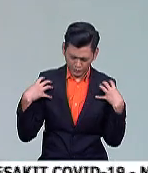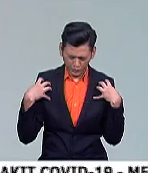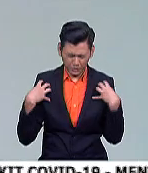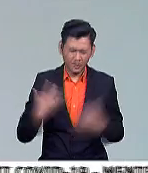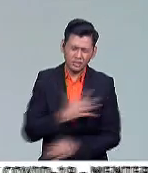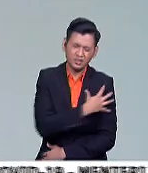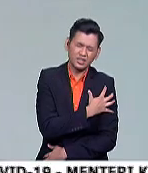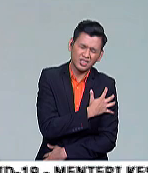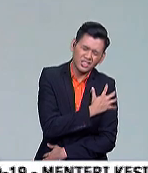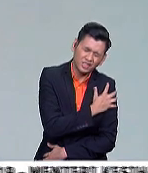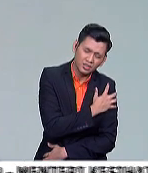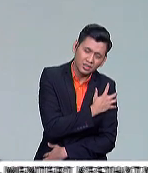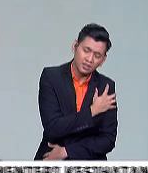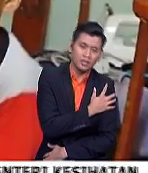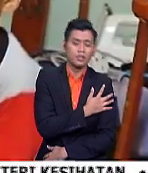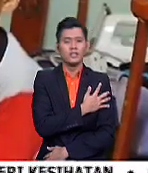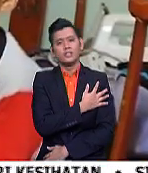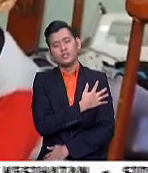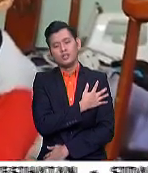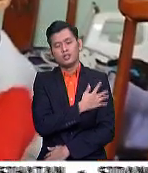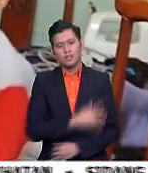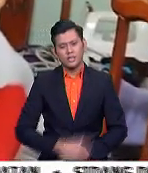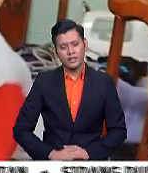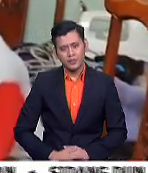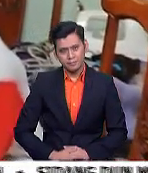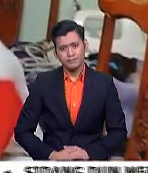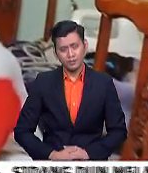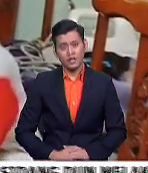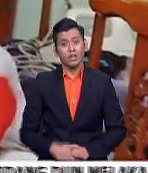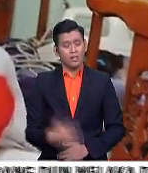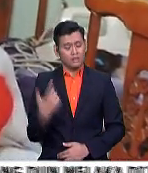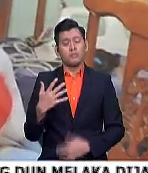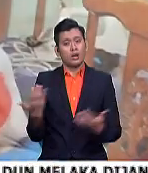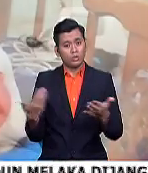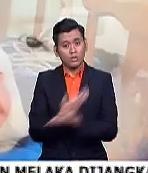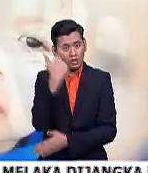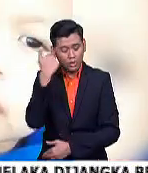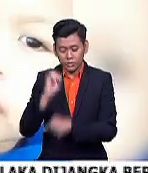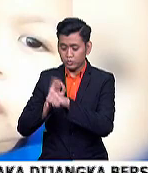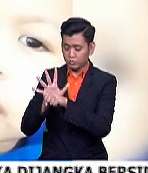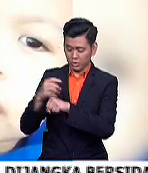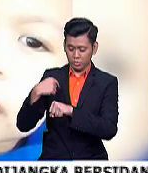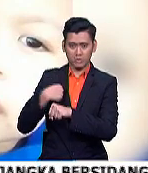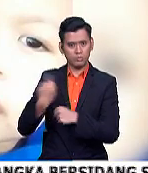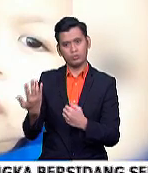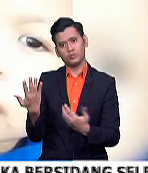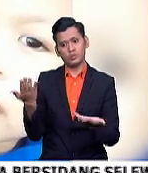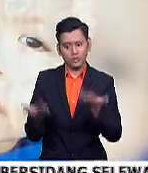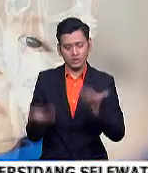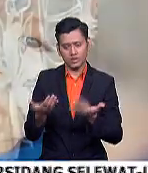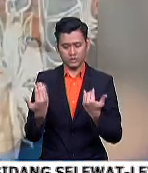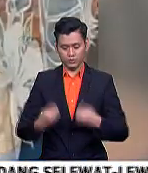merasa macam dia derita 10 hari virus tu dalam badan, mungkin dia tahu lah kot macam